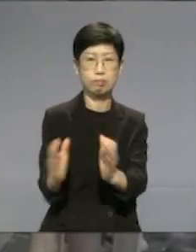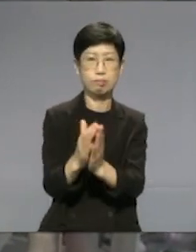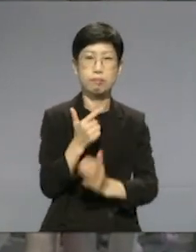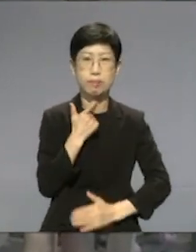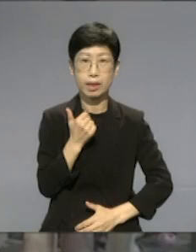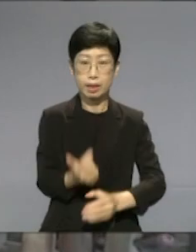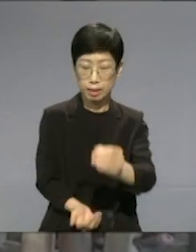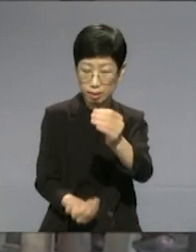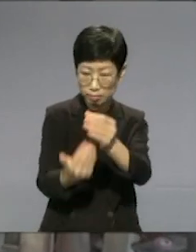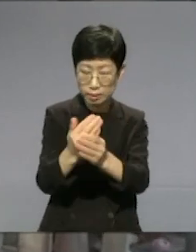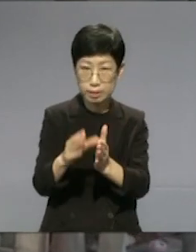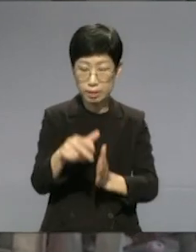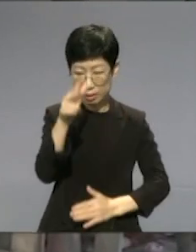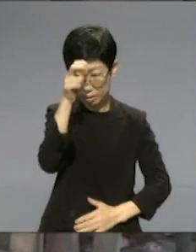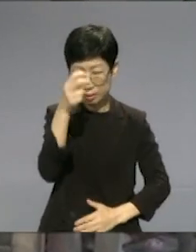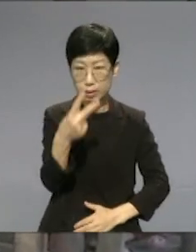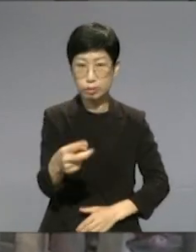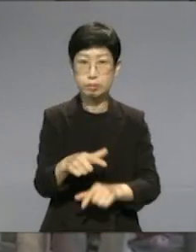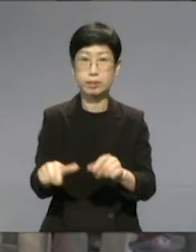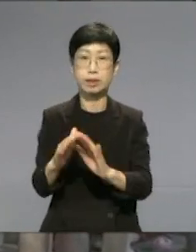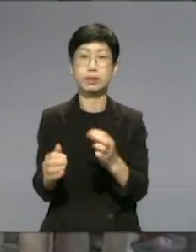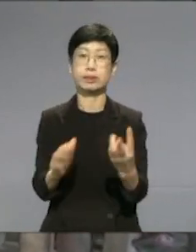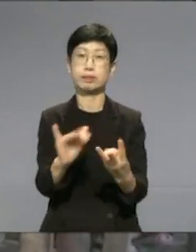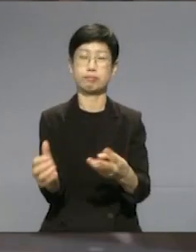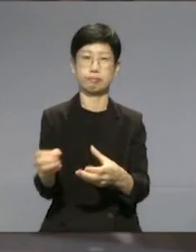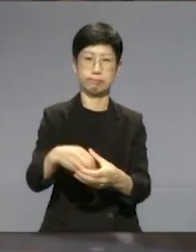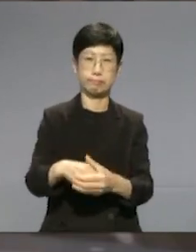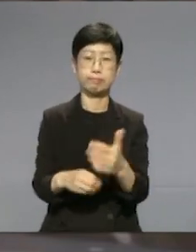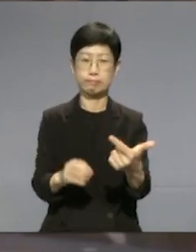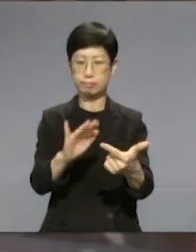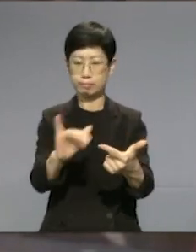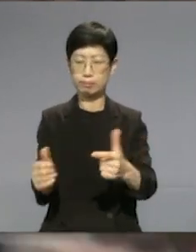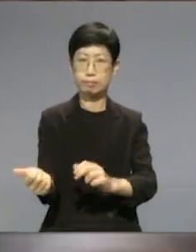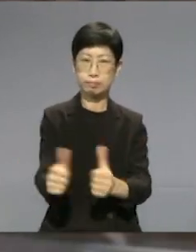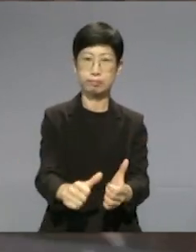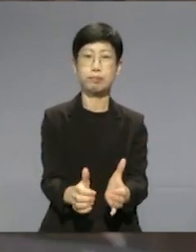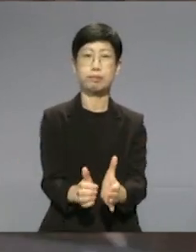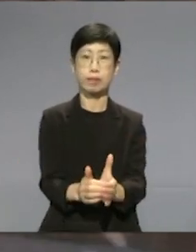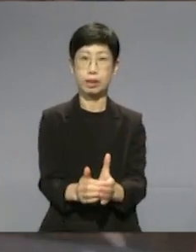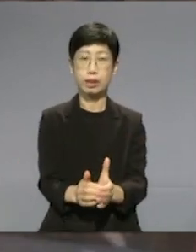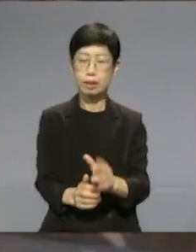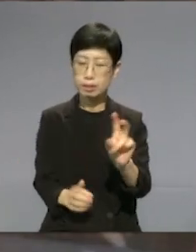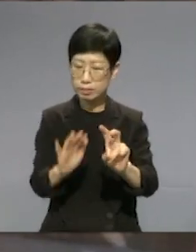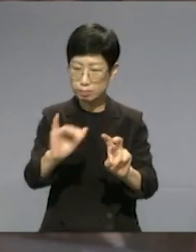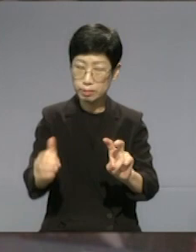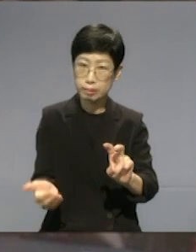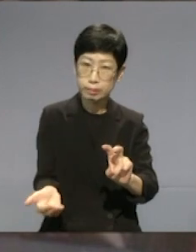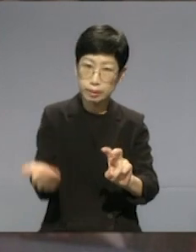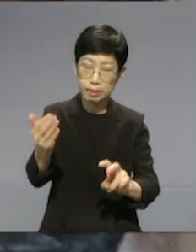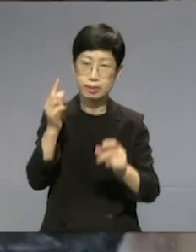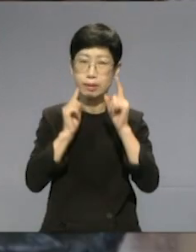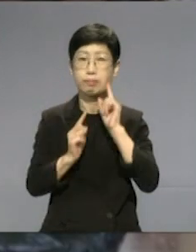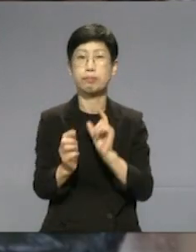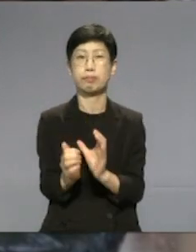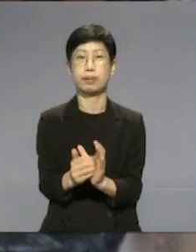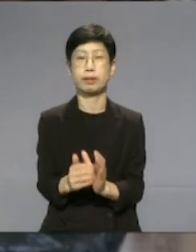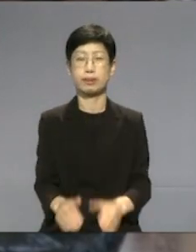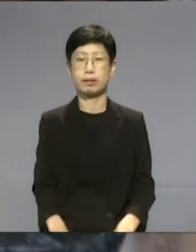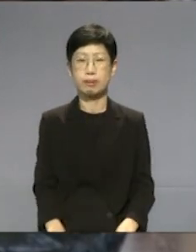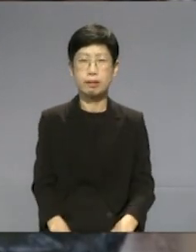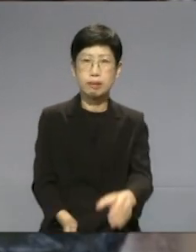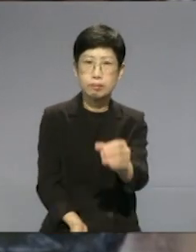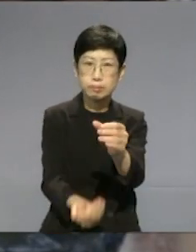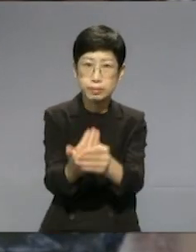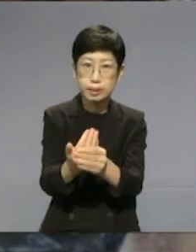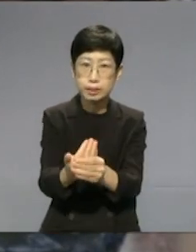발생 당시 경찰 2명과 민간인 3명을 포함해 총 6명이 숨졌고 20명 이상이 다쳤습니다. 소요